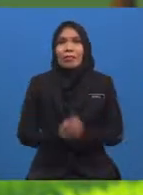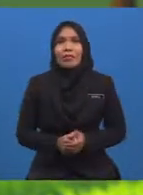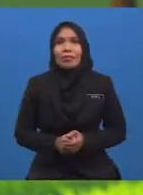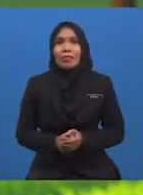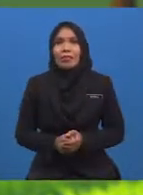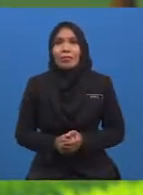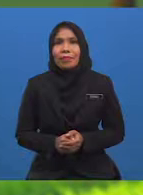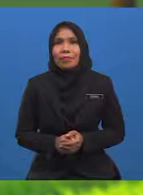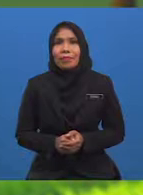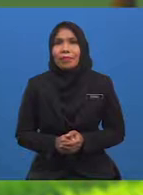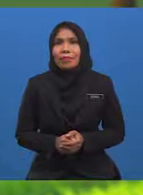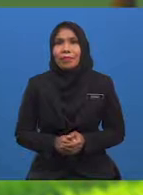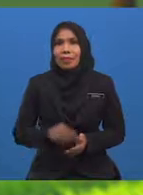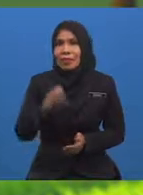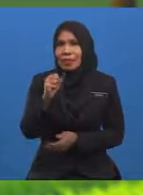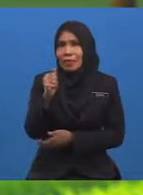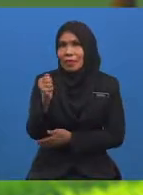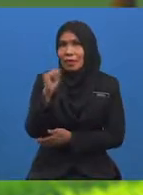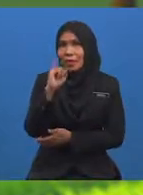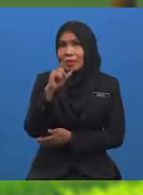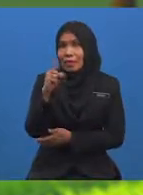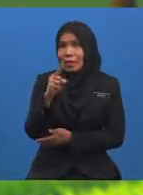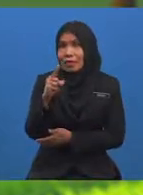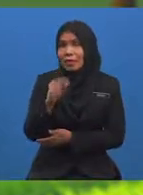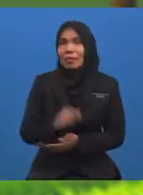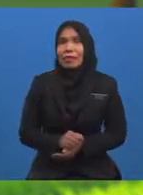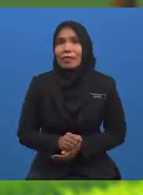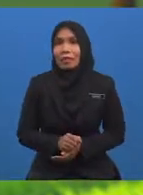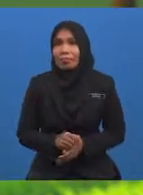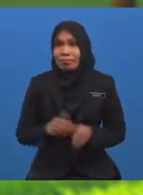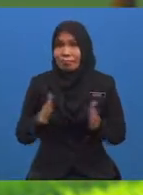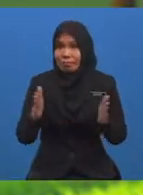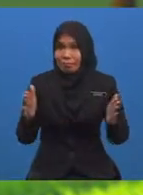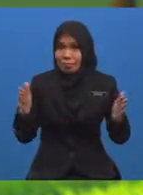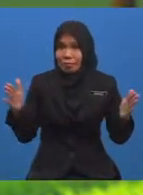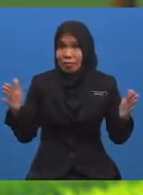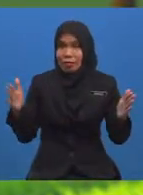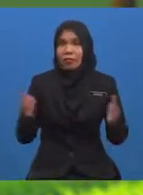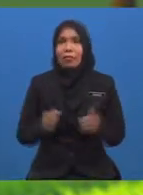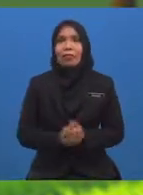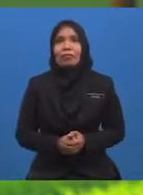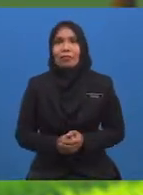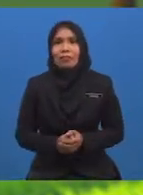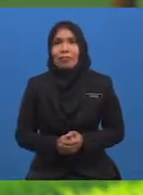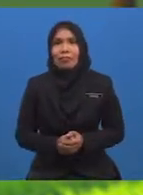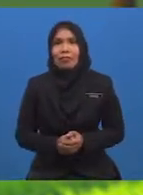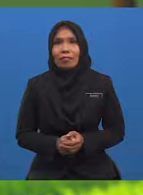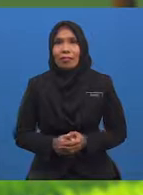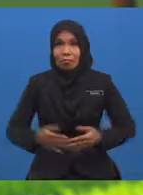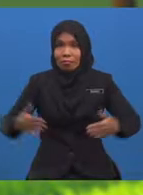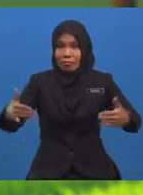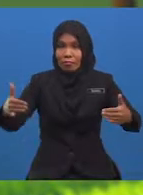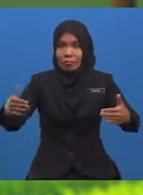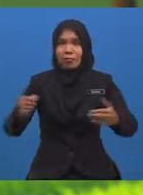saiz ukuran batang tumbuhan itu menjadi semakin melebar ataupun menjadi semakin